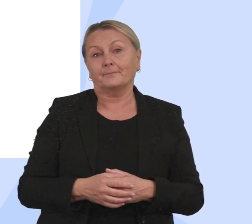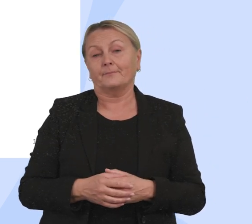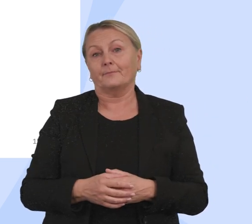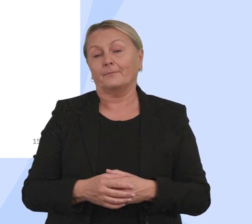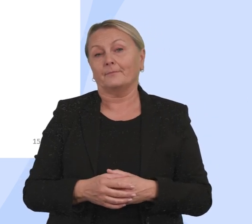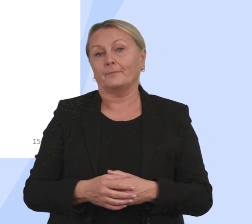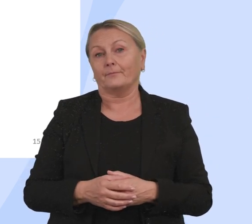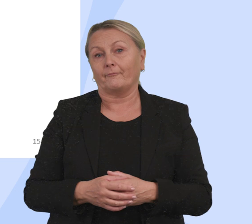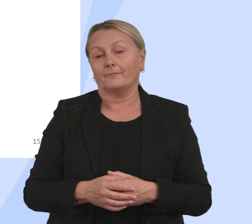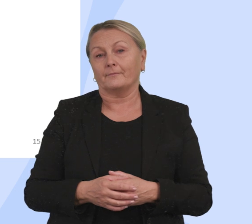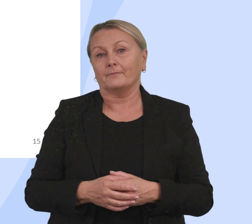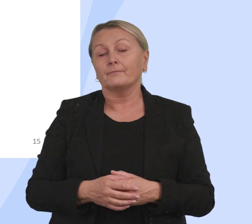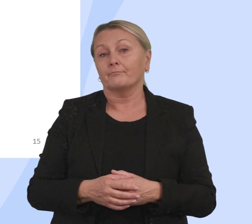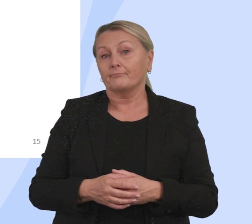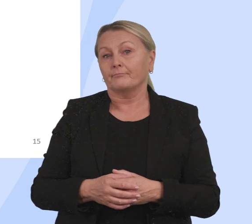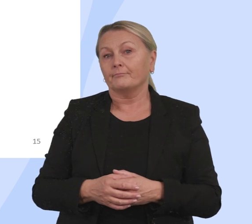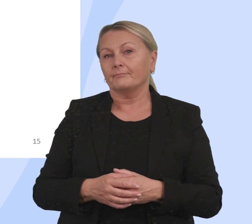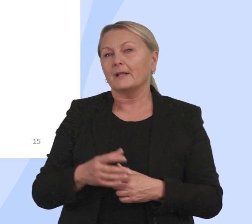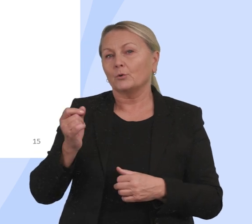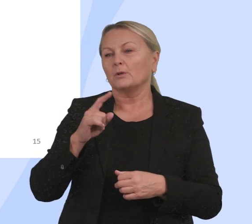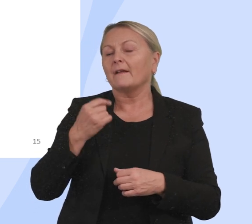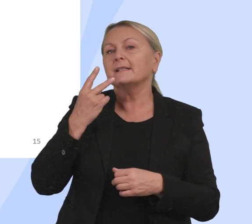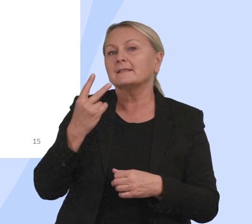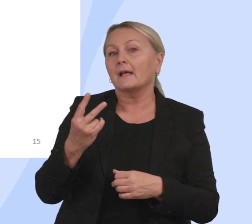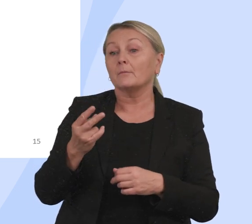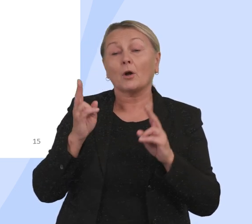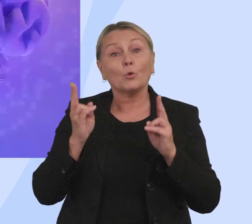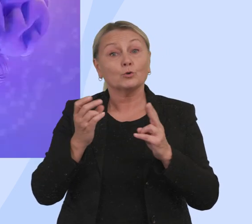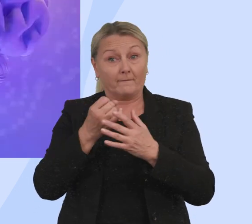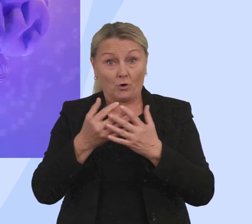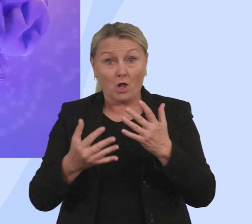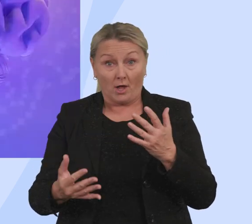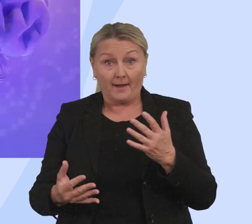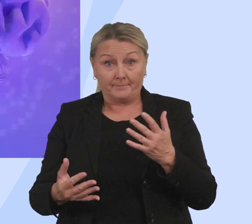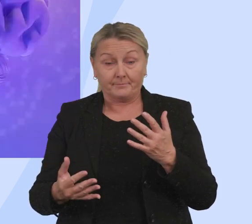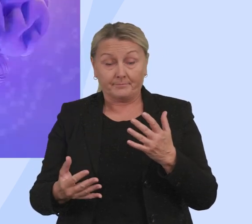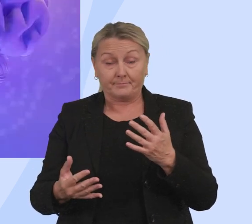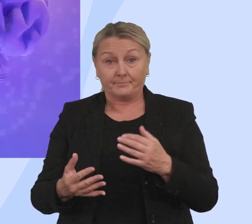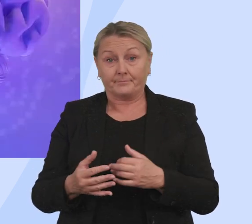Det er noget af det, vi ser, og det kan man så også forklare den her måde.